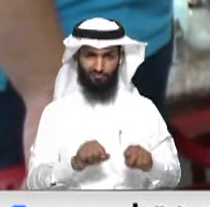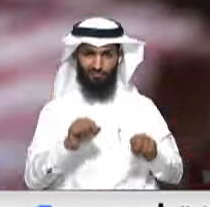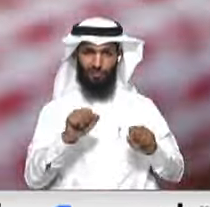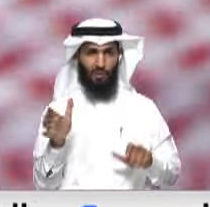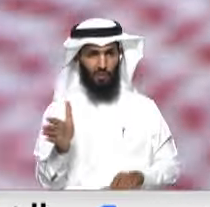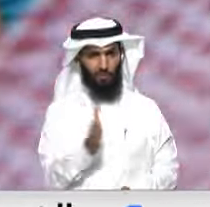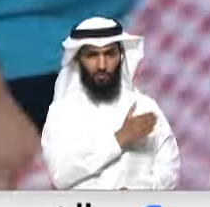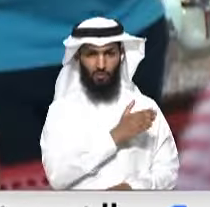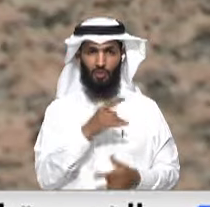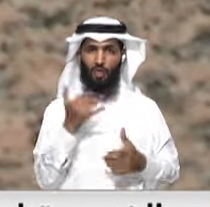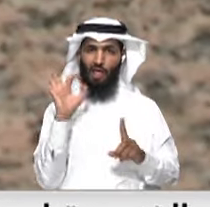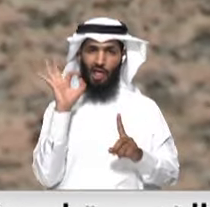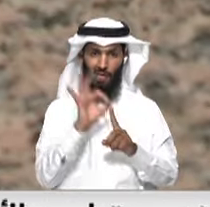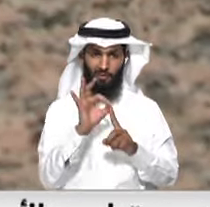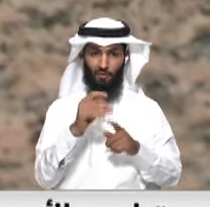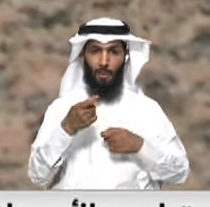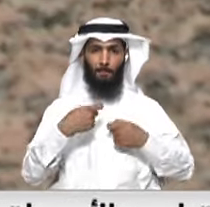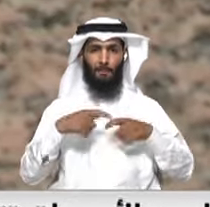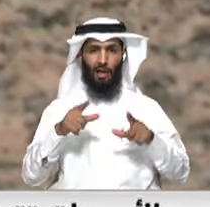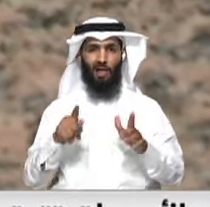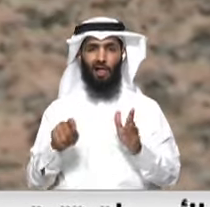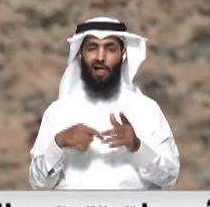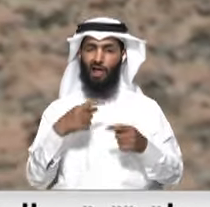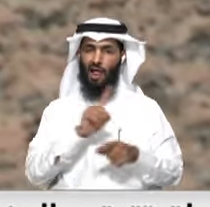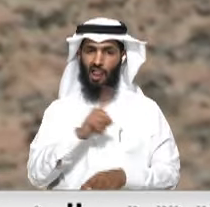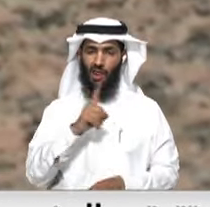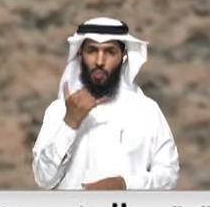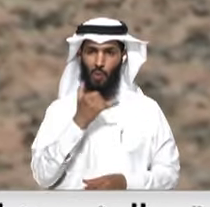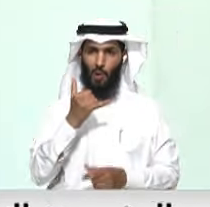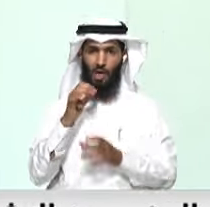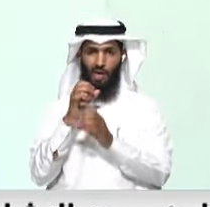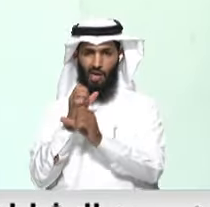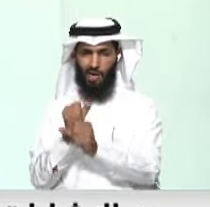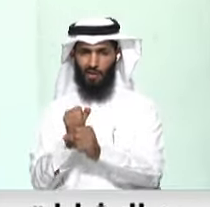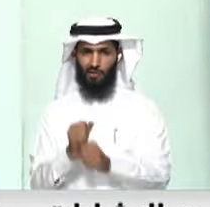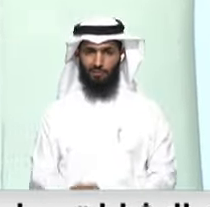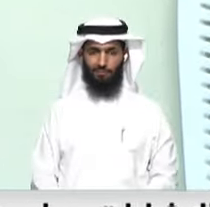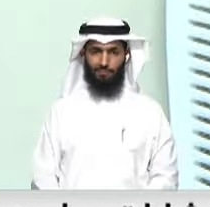التعامل بالغش التجاري. فهد التركي، تلفزيون دولة الكويت.